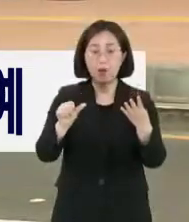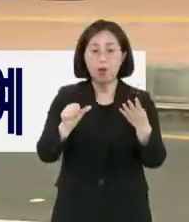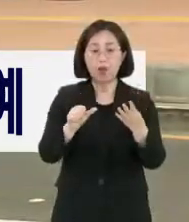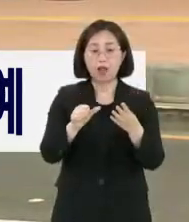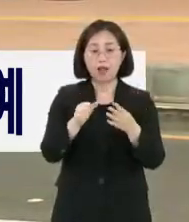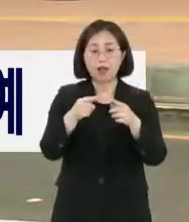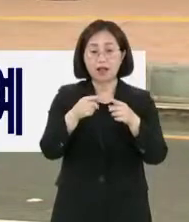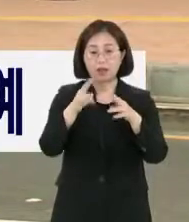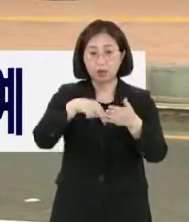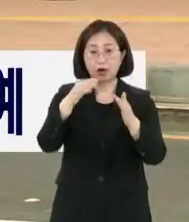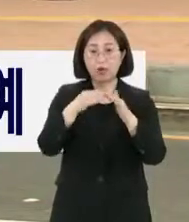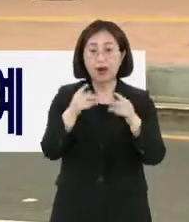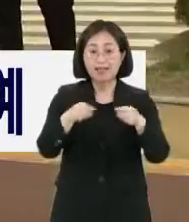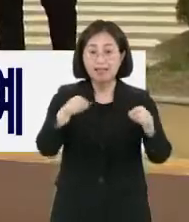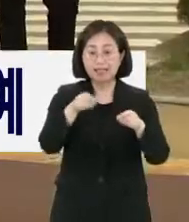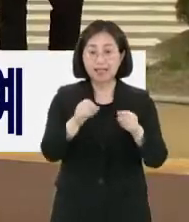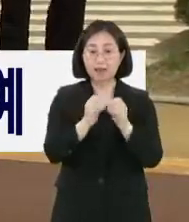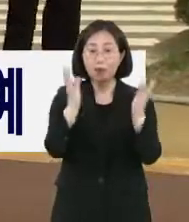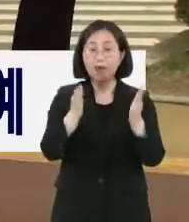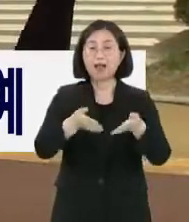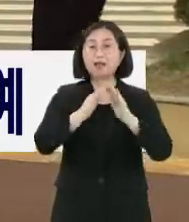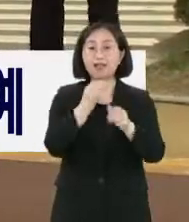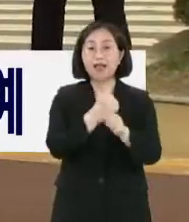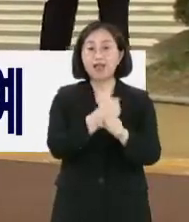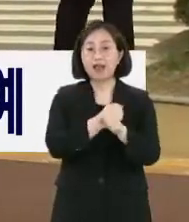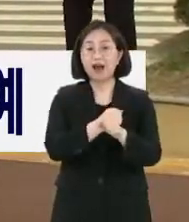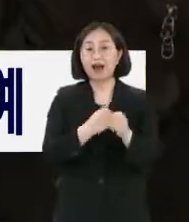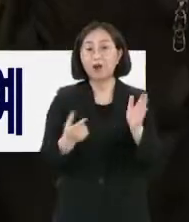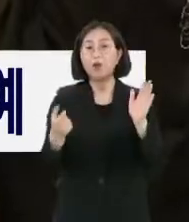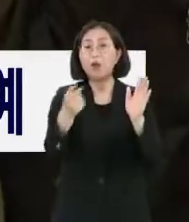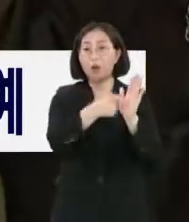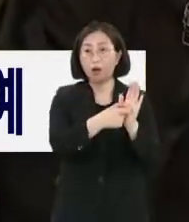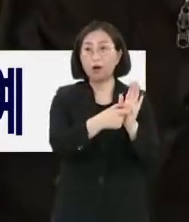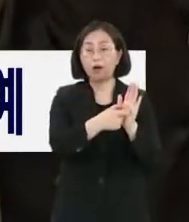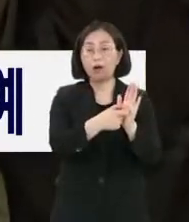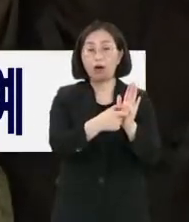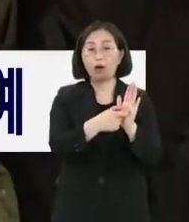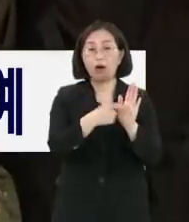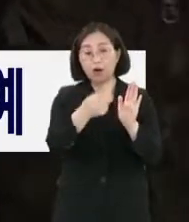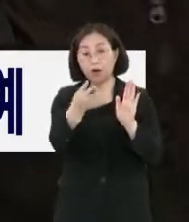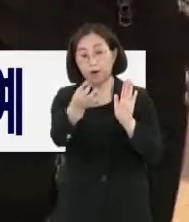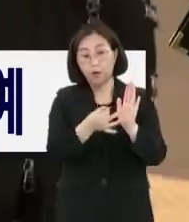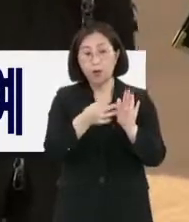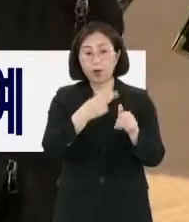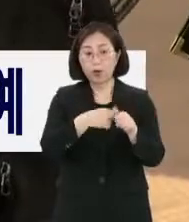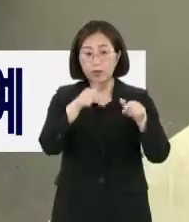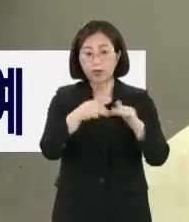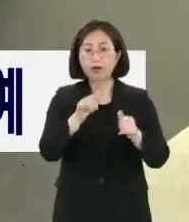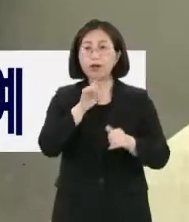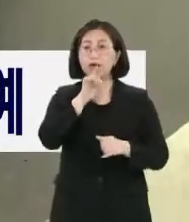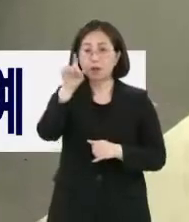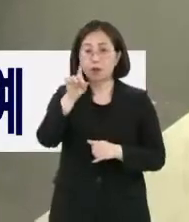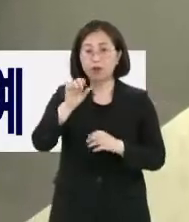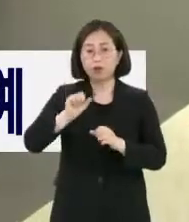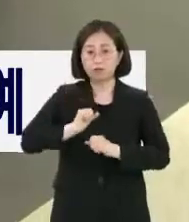1층에 폭탄을 설치했단 허위 글을 재학생 익명 커뮤니티 앱에 올렸고, 이 글을 본 교직원들의